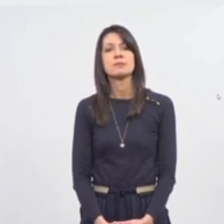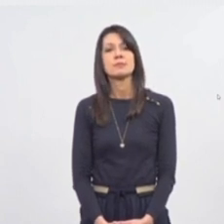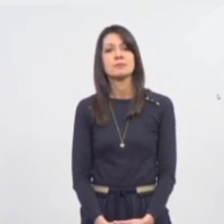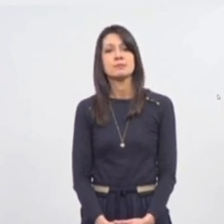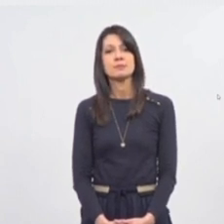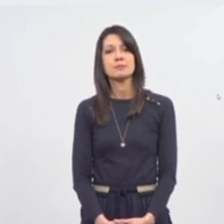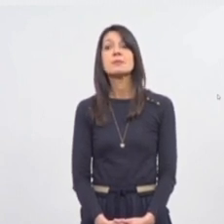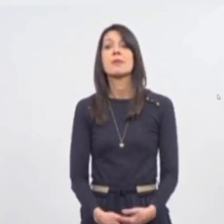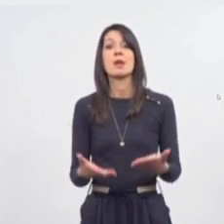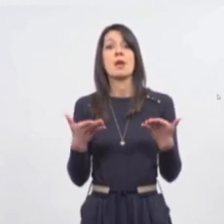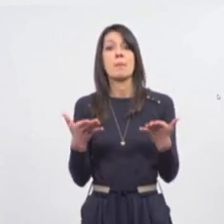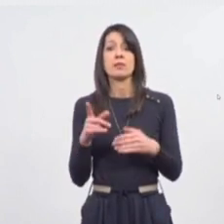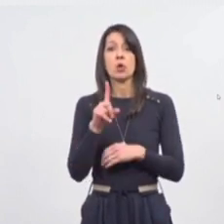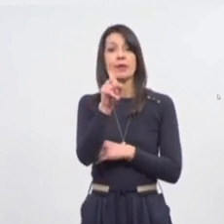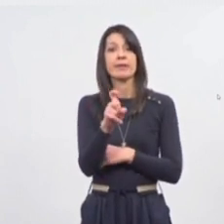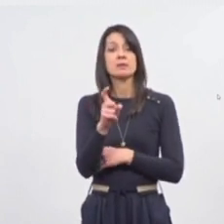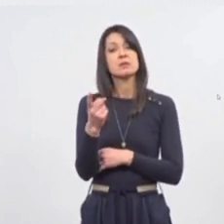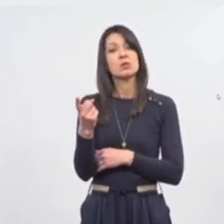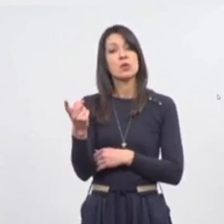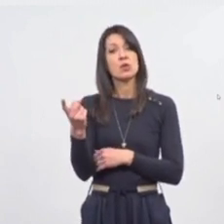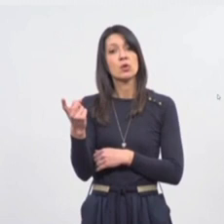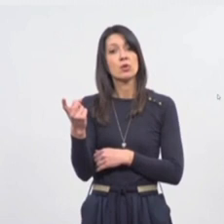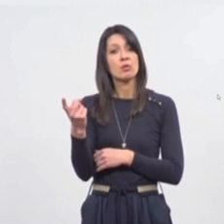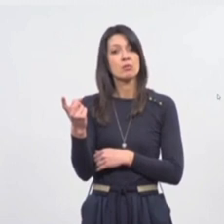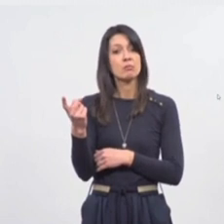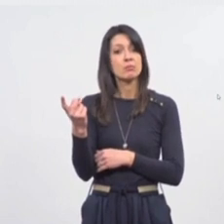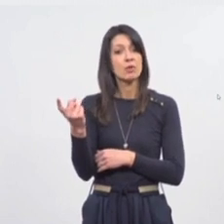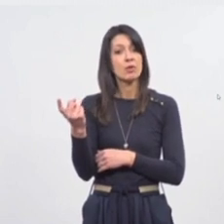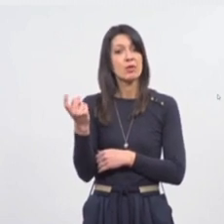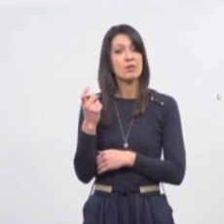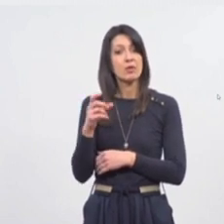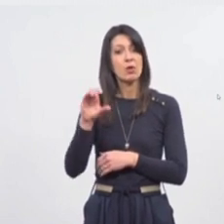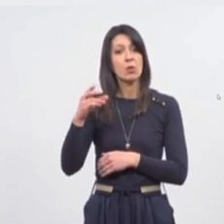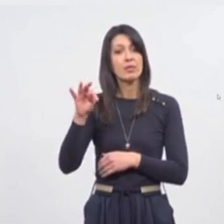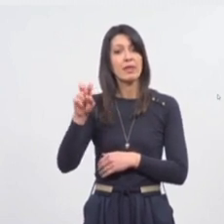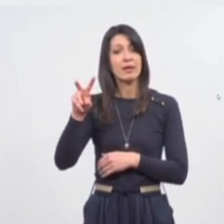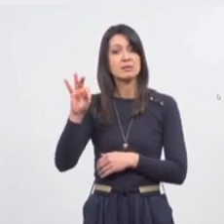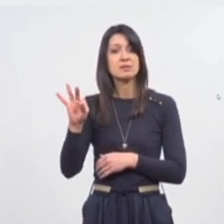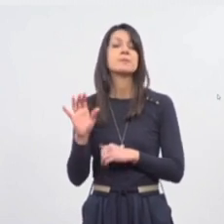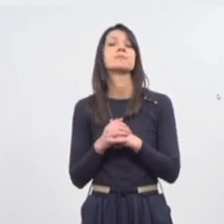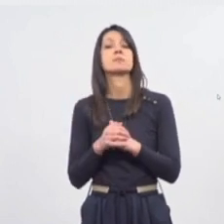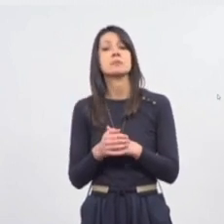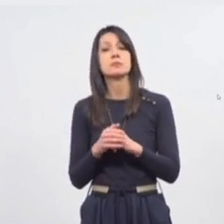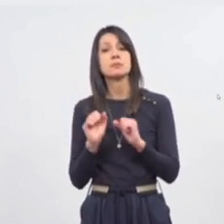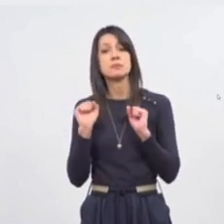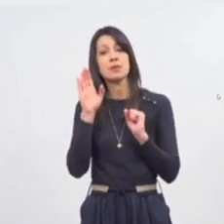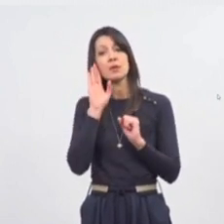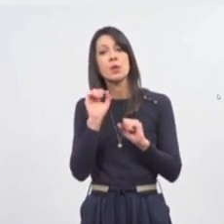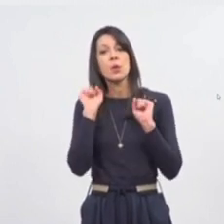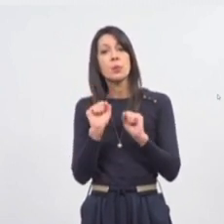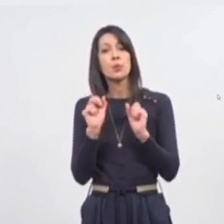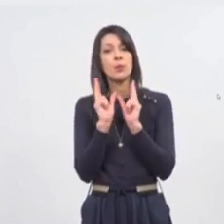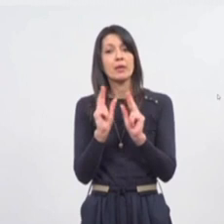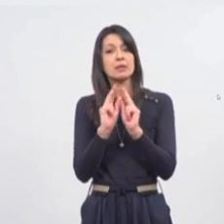Nous avons maintenant une question de Samuel Kahn de Contexte. Pouvez-vous détailler la stratégie européenne sur la découvrabilité des contenus culturels ? Les